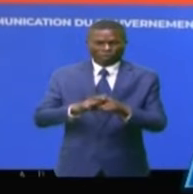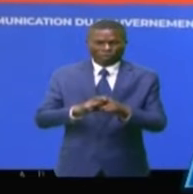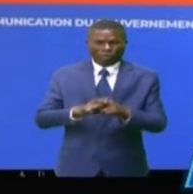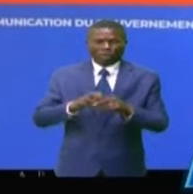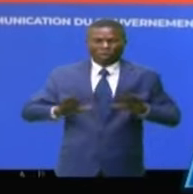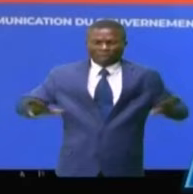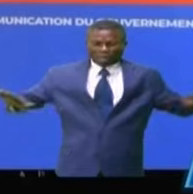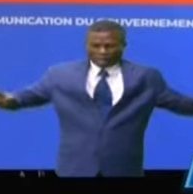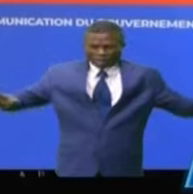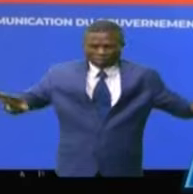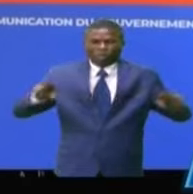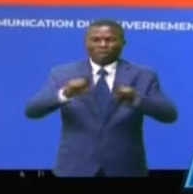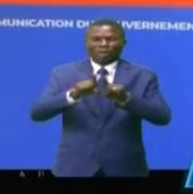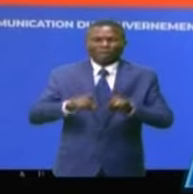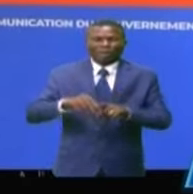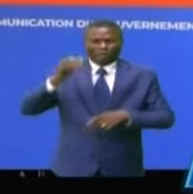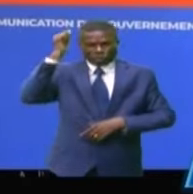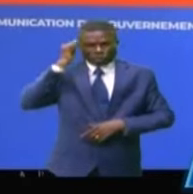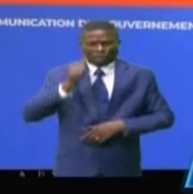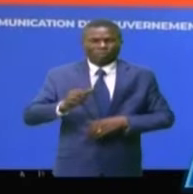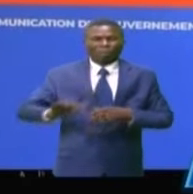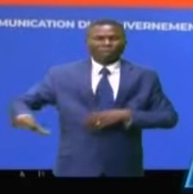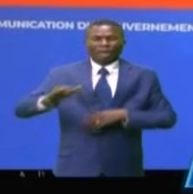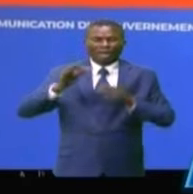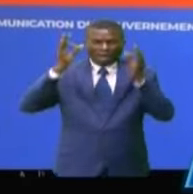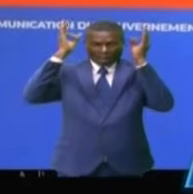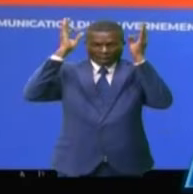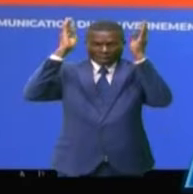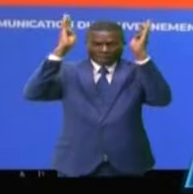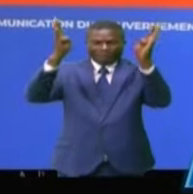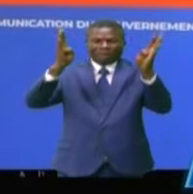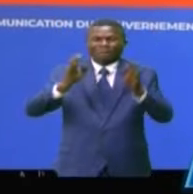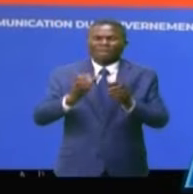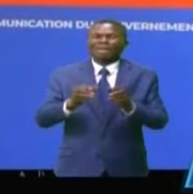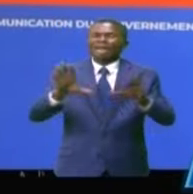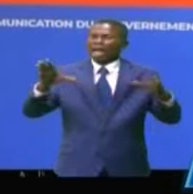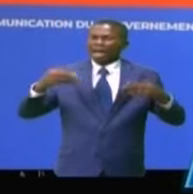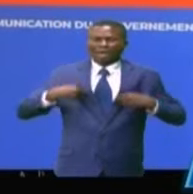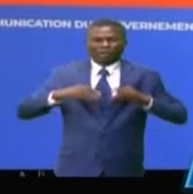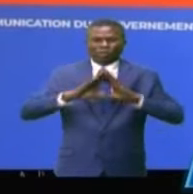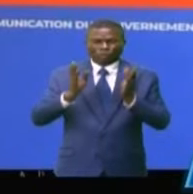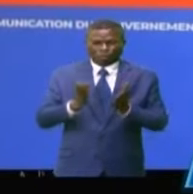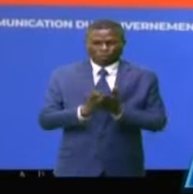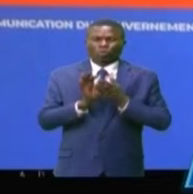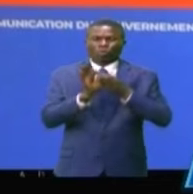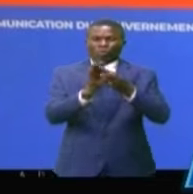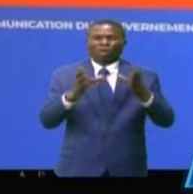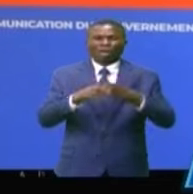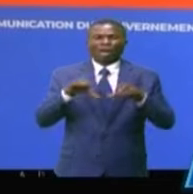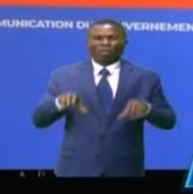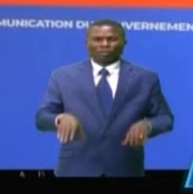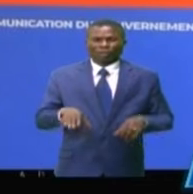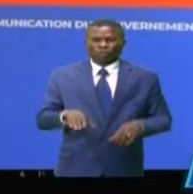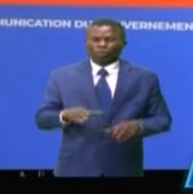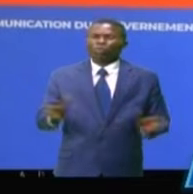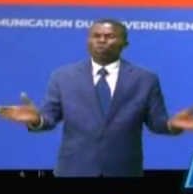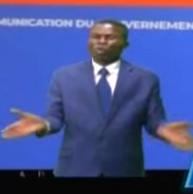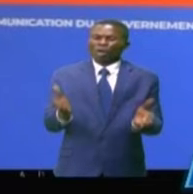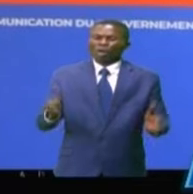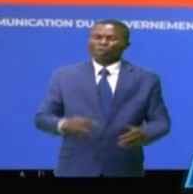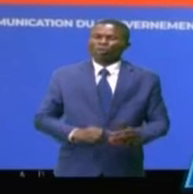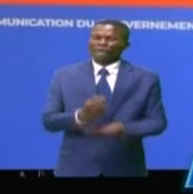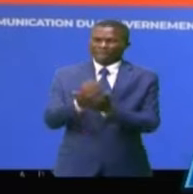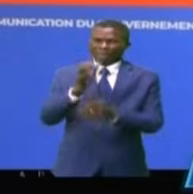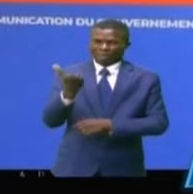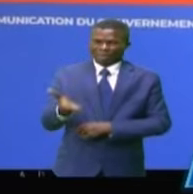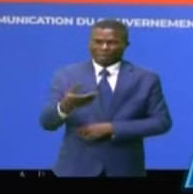l'aviation, c'est autrement important. Le Brésil est ouvert pour la coopération, pour la collaboration avec la RDC. Je pense que